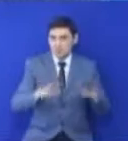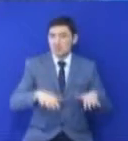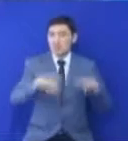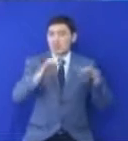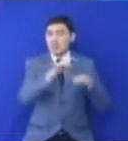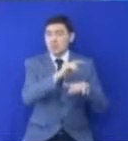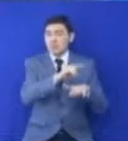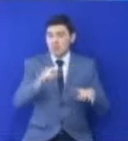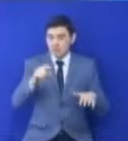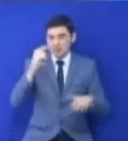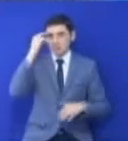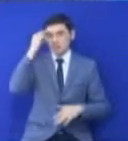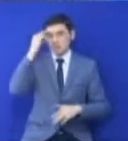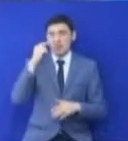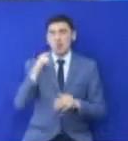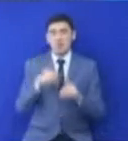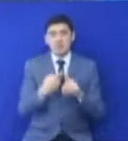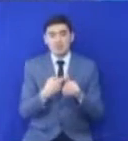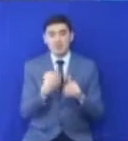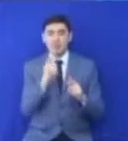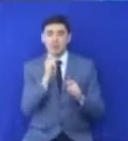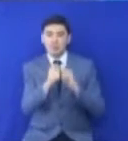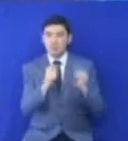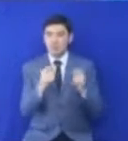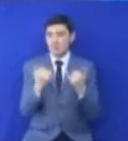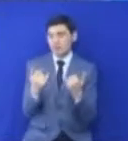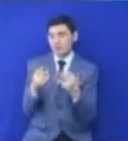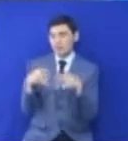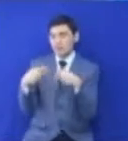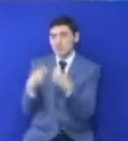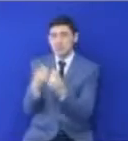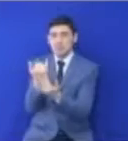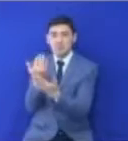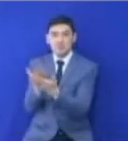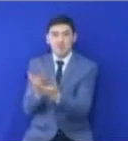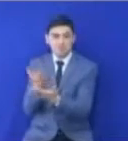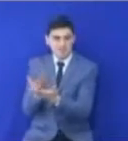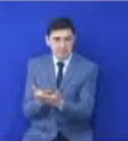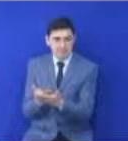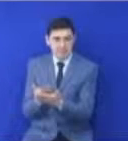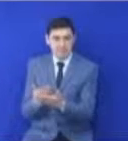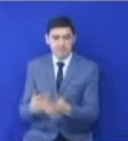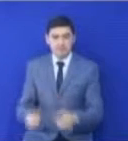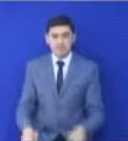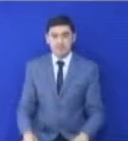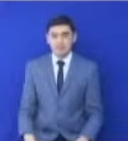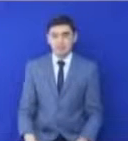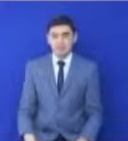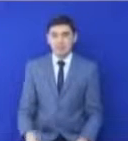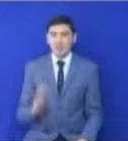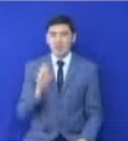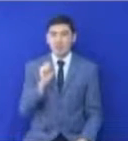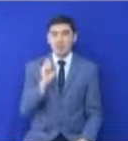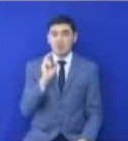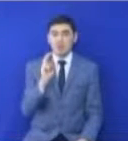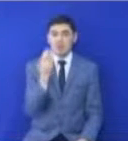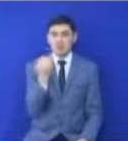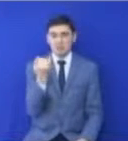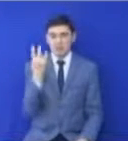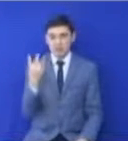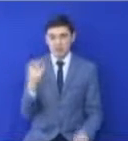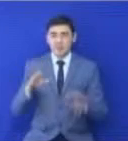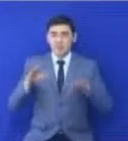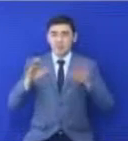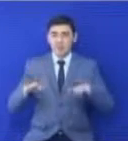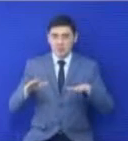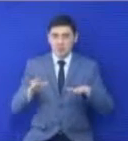келген сәбилер екендігін осы жас ата-аналарға, отбасыларға түсіндіру. Биыл Ақшын корпорациясына 25 жыл.